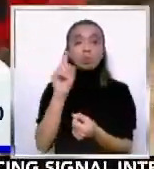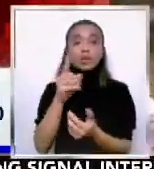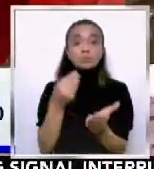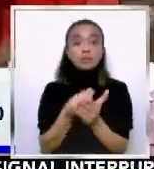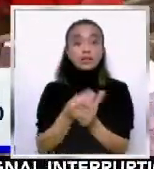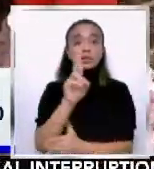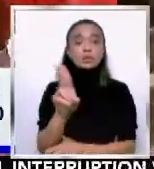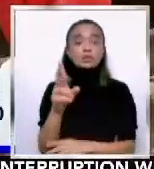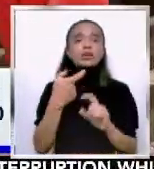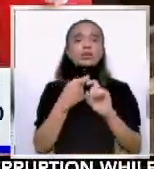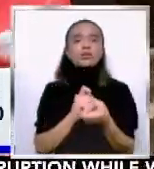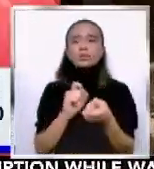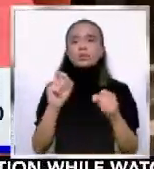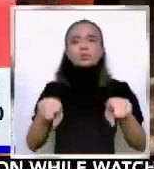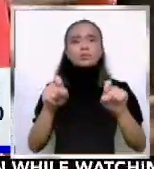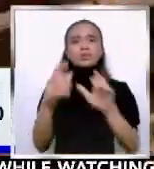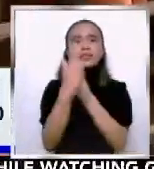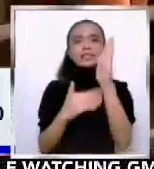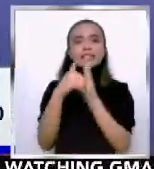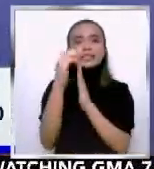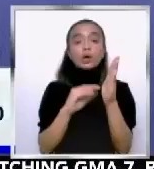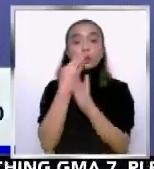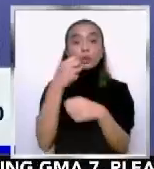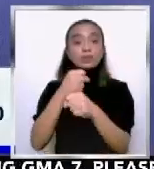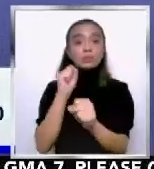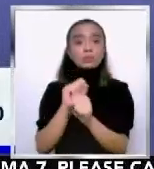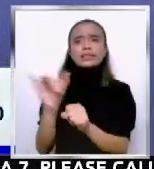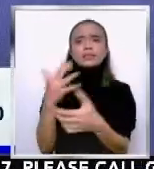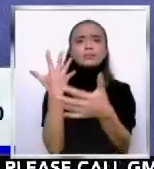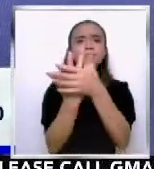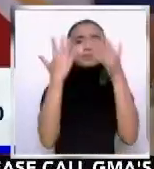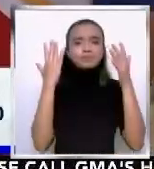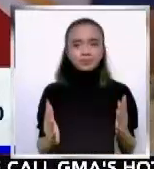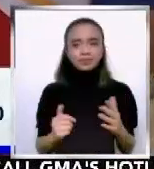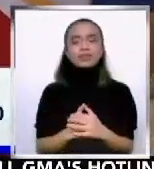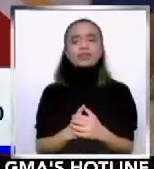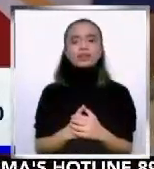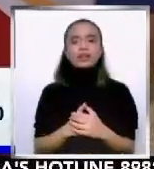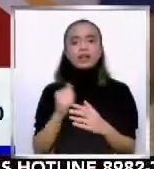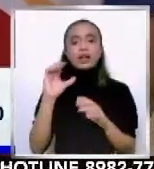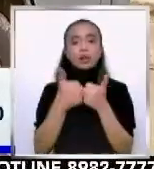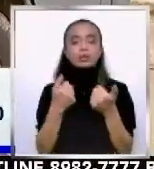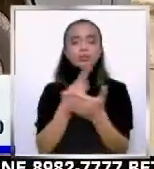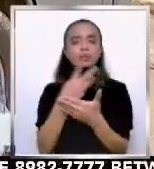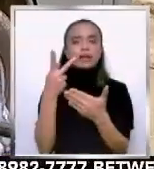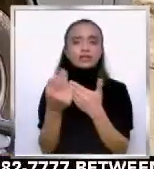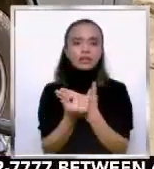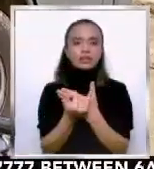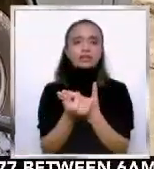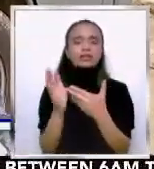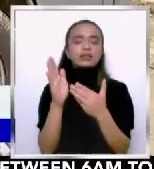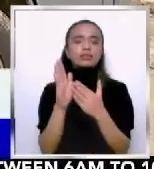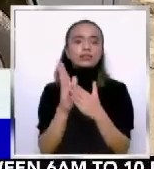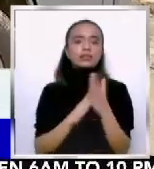sa binagbentahan ng mga painting na gawa rin ng mga kapwa preso sa ilalim ng Likha Laya Project ng San Juan City Jail.